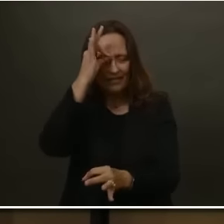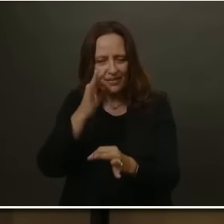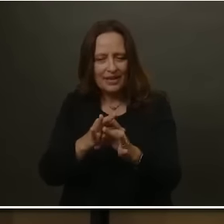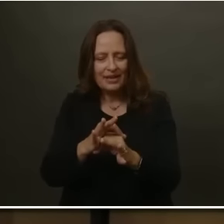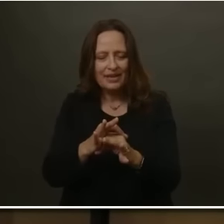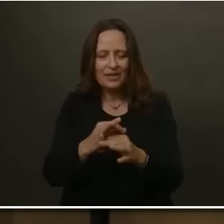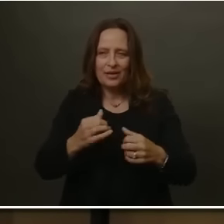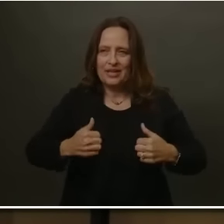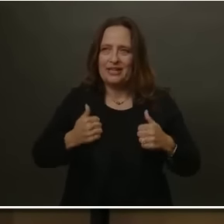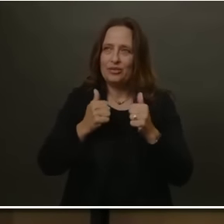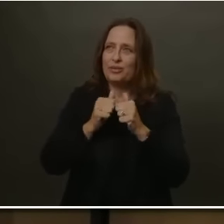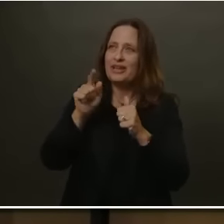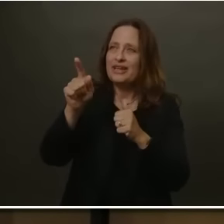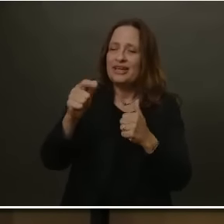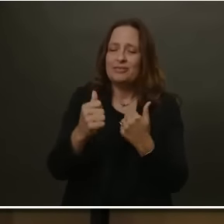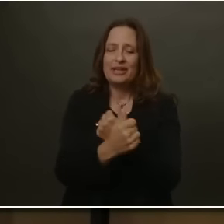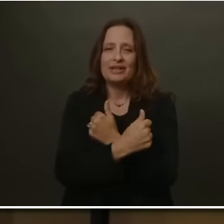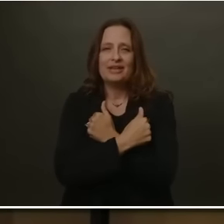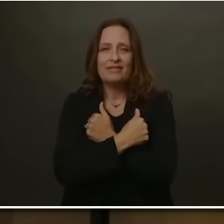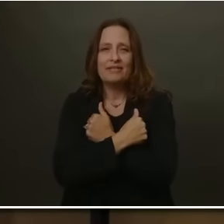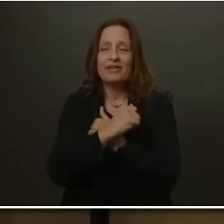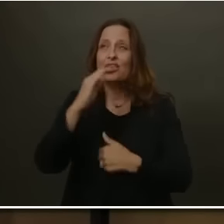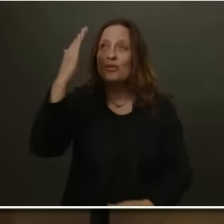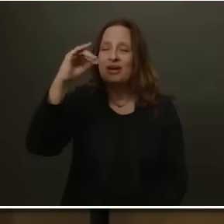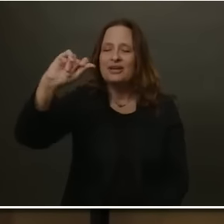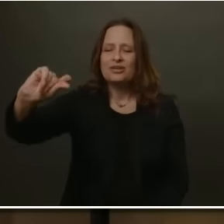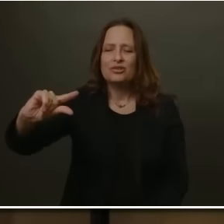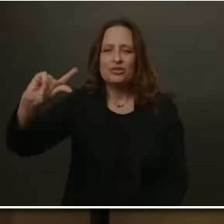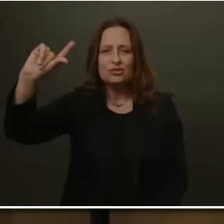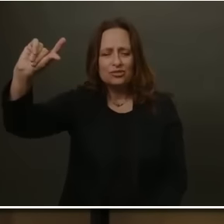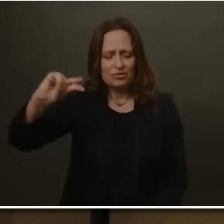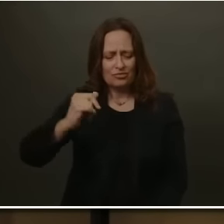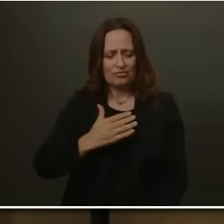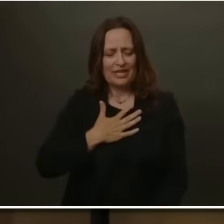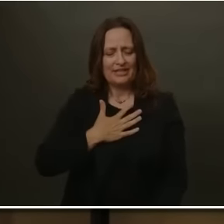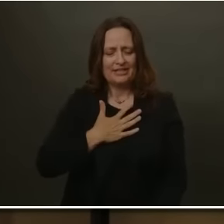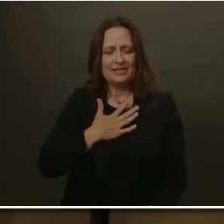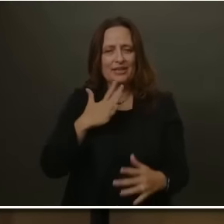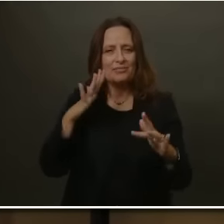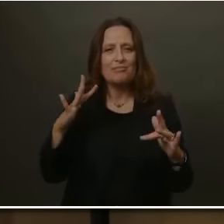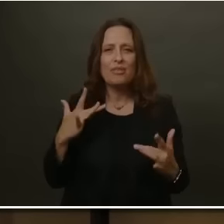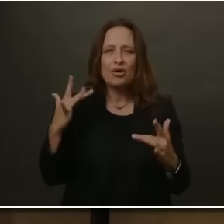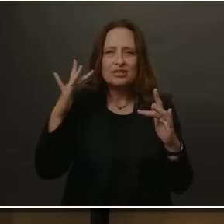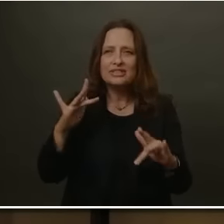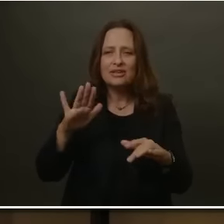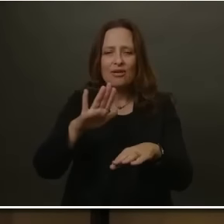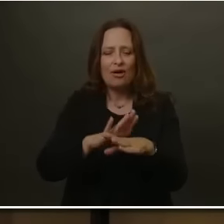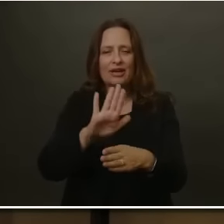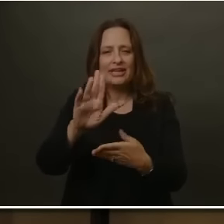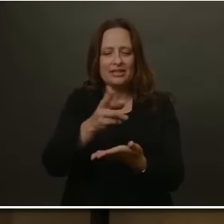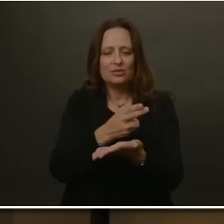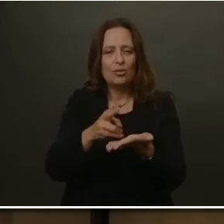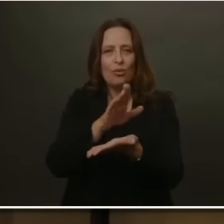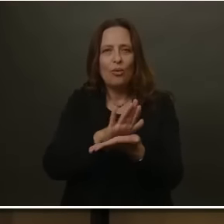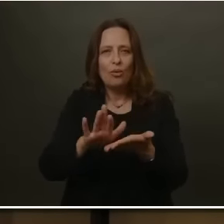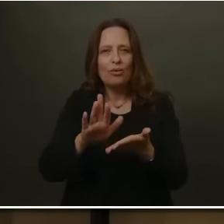nuanam. Mi aduit. Nui ua naipa de guapea nangara nā